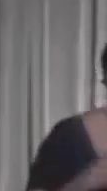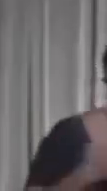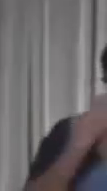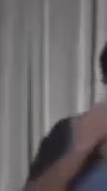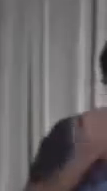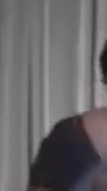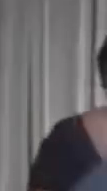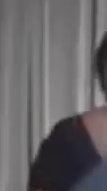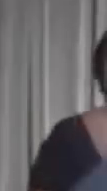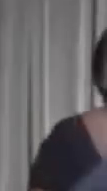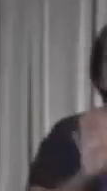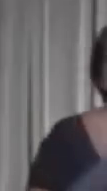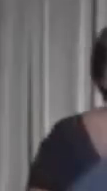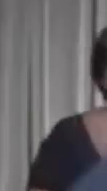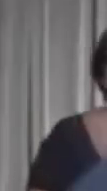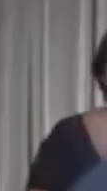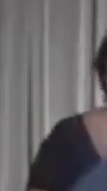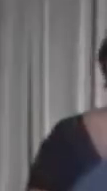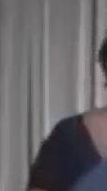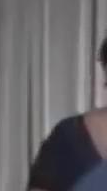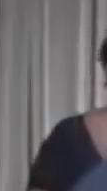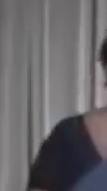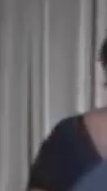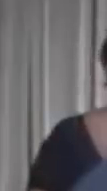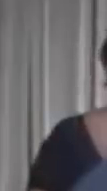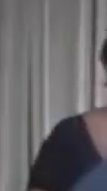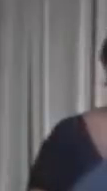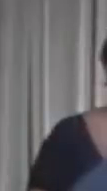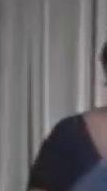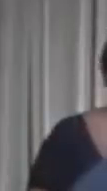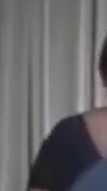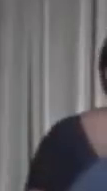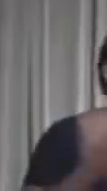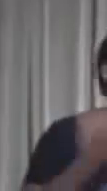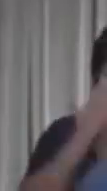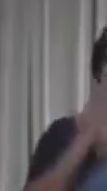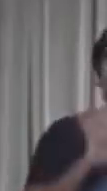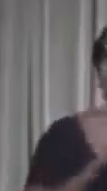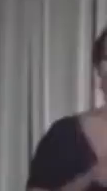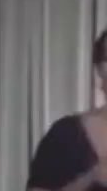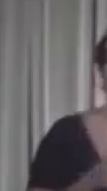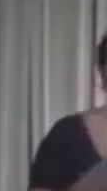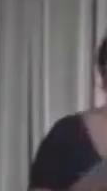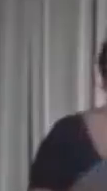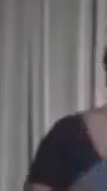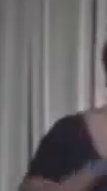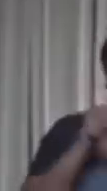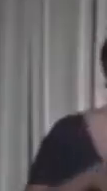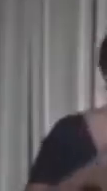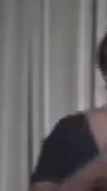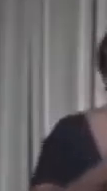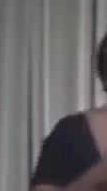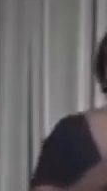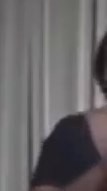மேலே நாடு பிராக்டிக்கலாக பார்க்கின்ற பொழுது மிகவும் மக்கள் கஷ்டப்படுகிறார்கள். உங்களுடைய